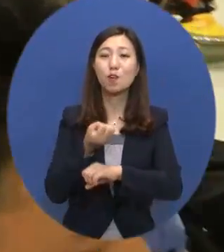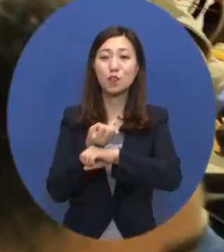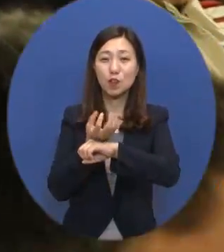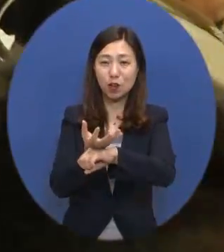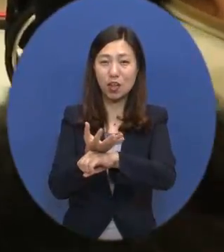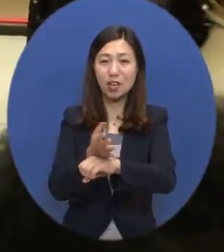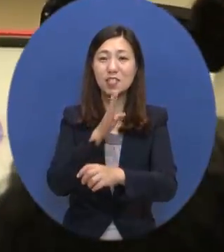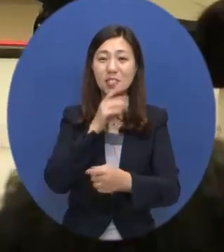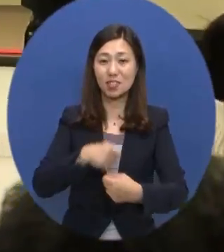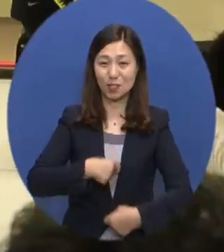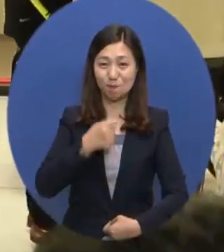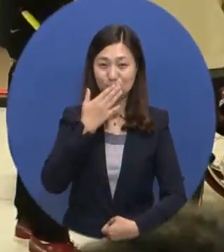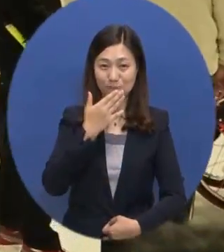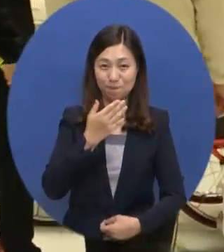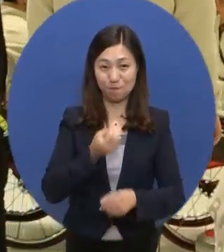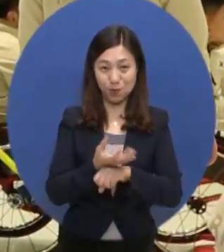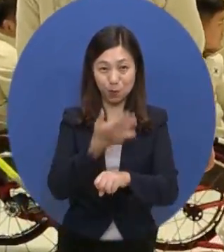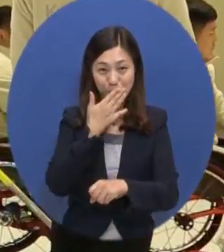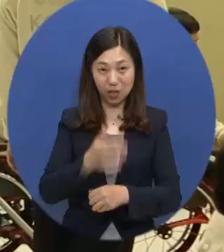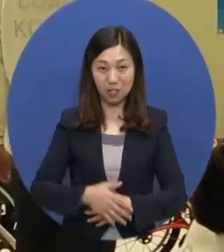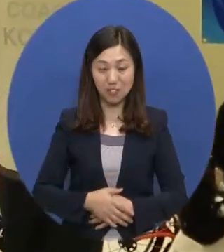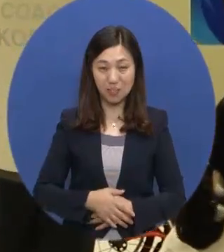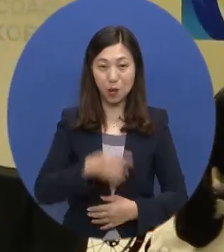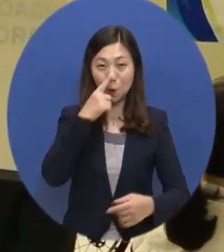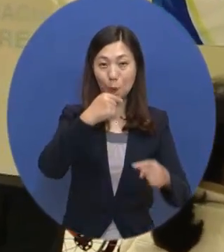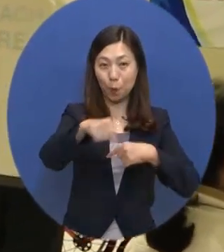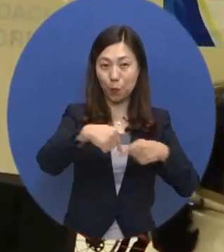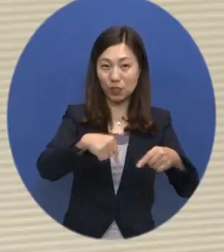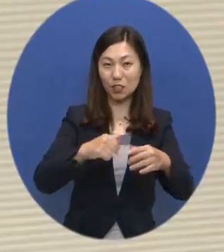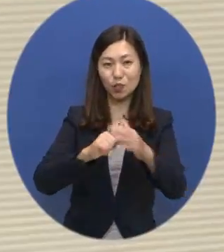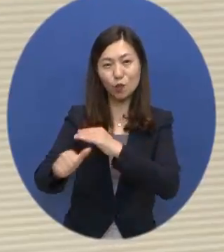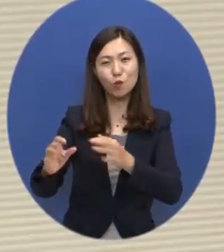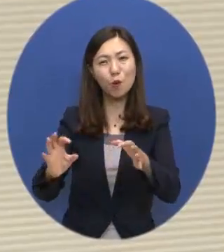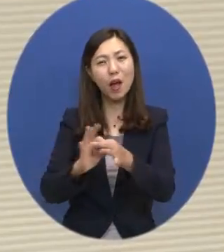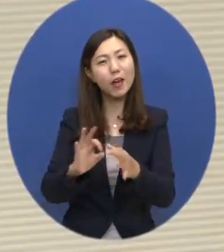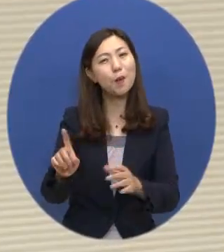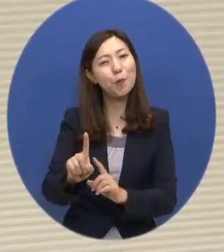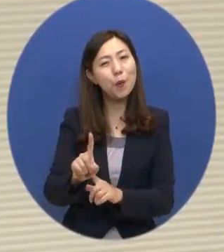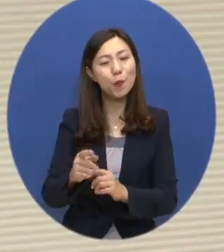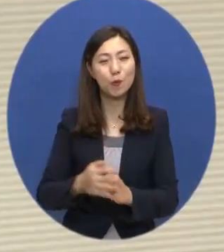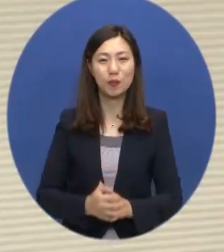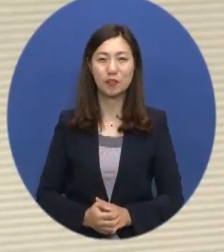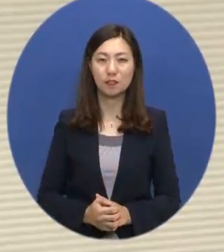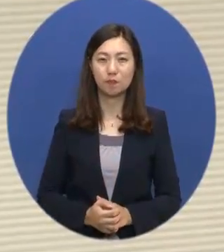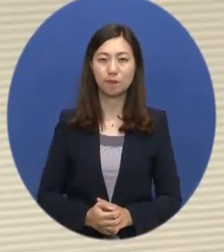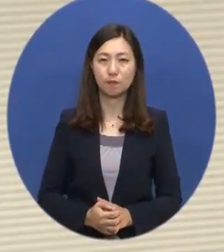법이죠. 코치 스태프와 선수는 어떤 관계라고 보세요? 아,